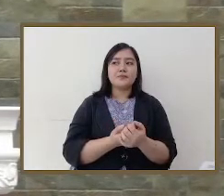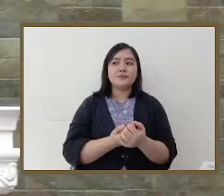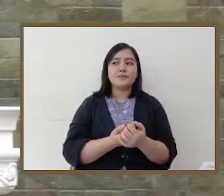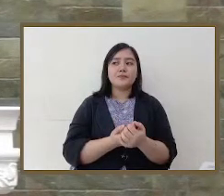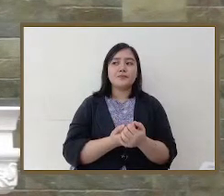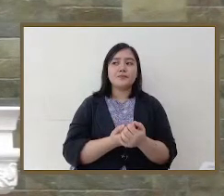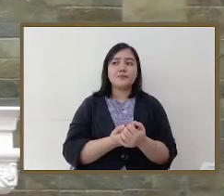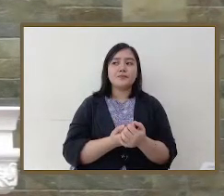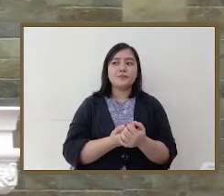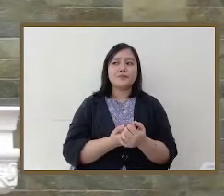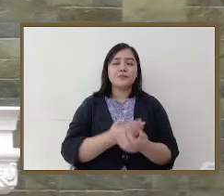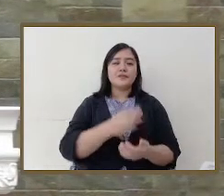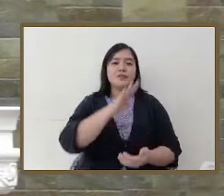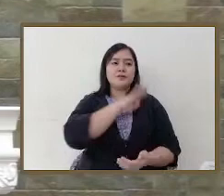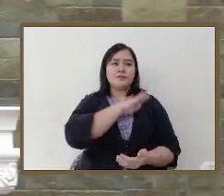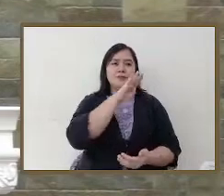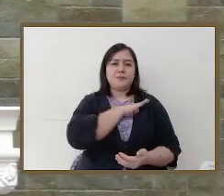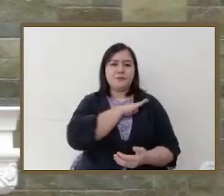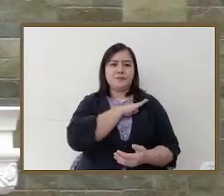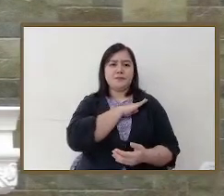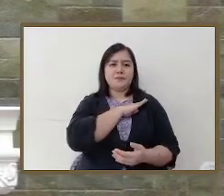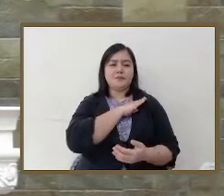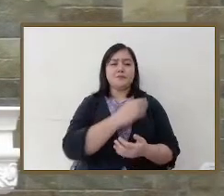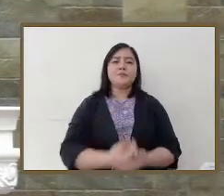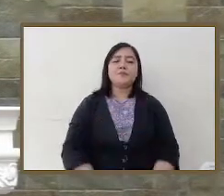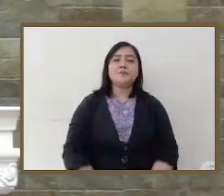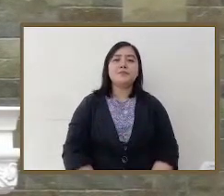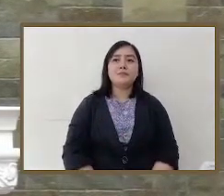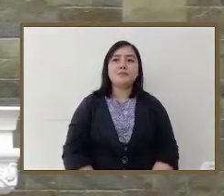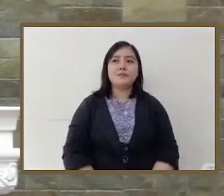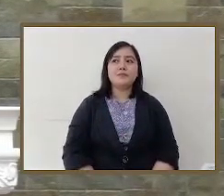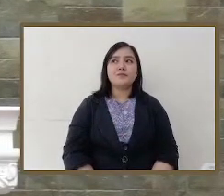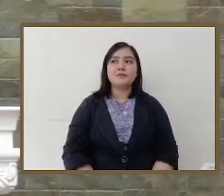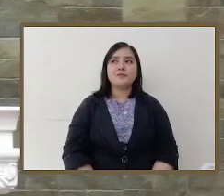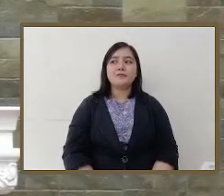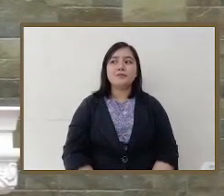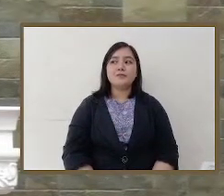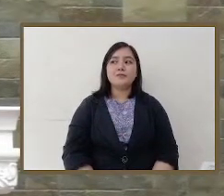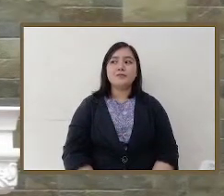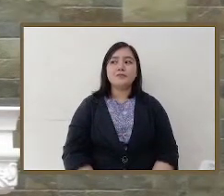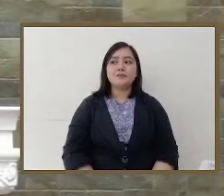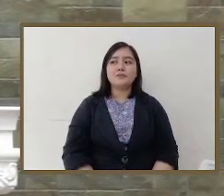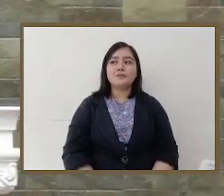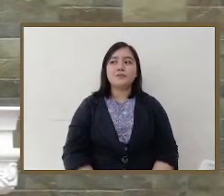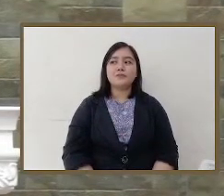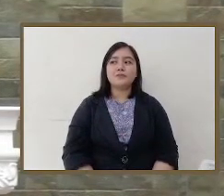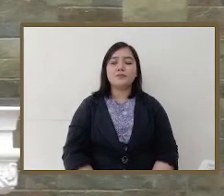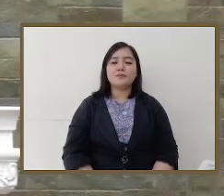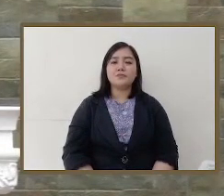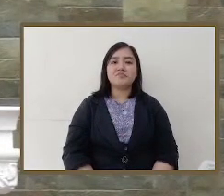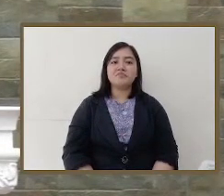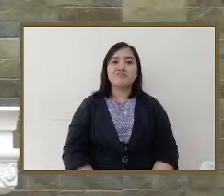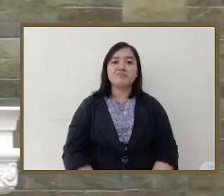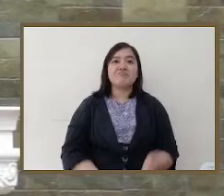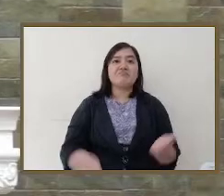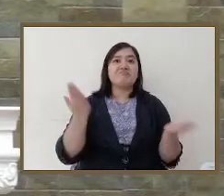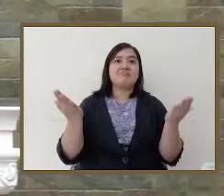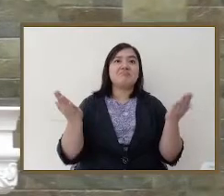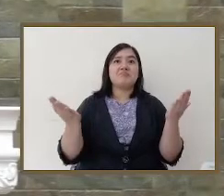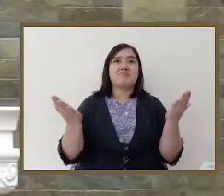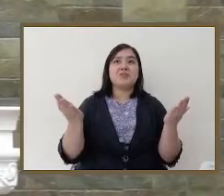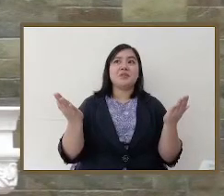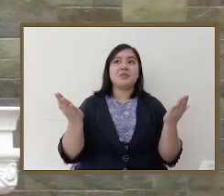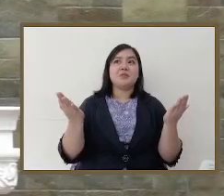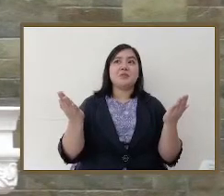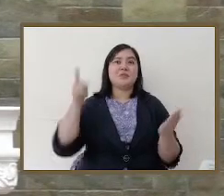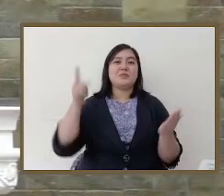malakas ang loob na mamalo lahat. Pagka nagsalita, singhal, malakas ang boses, nagagalit,